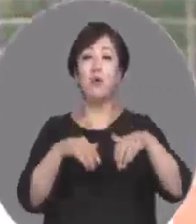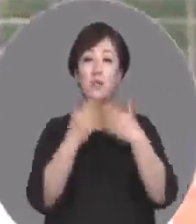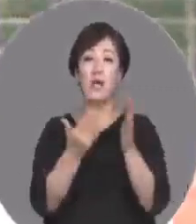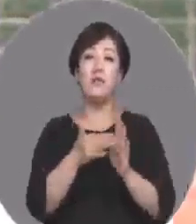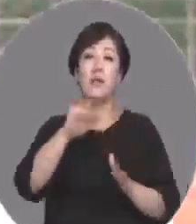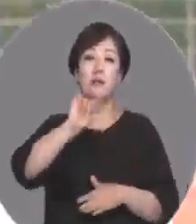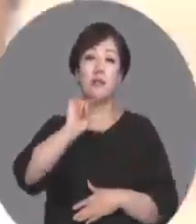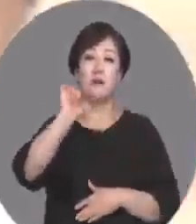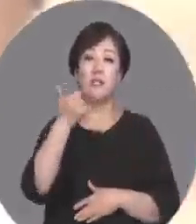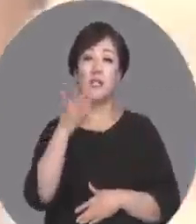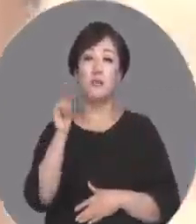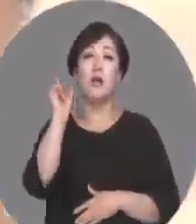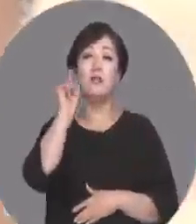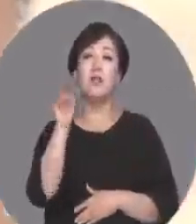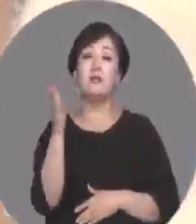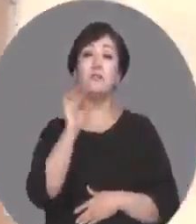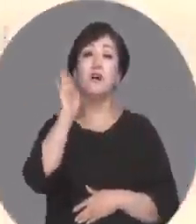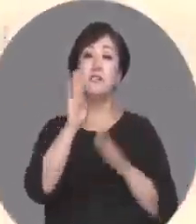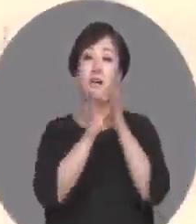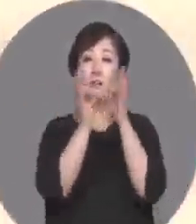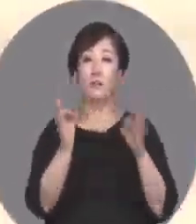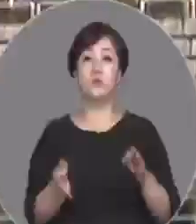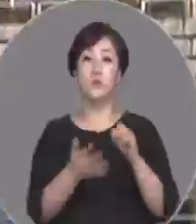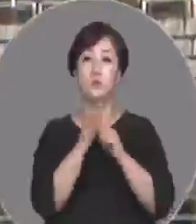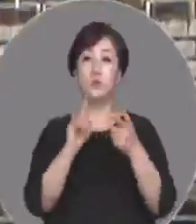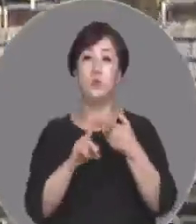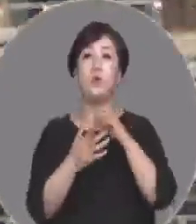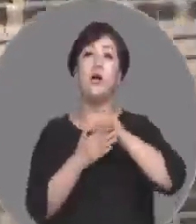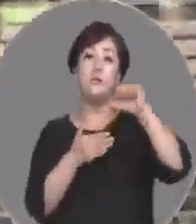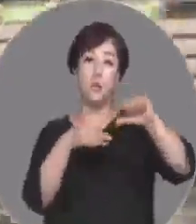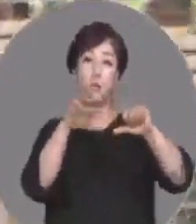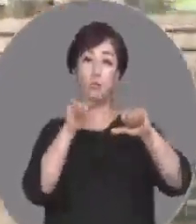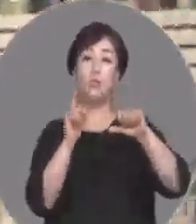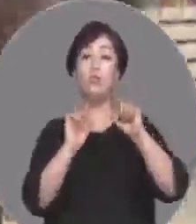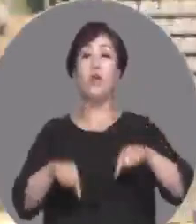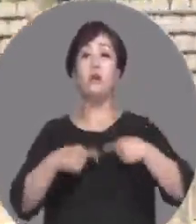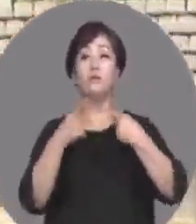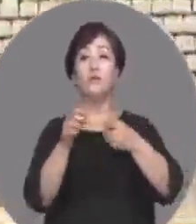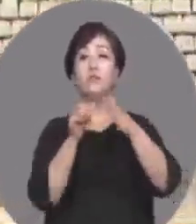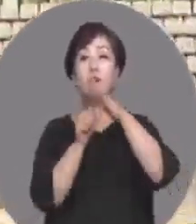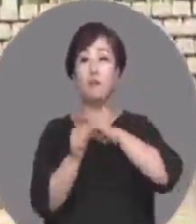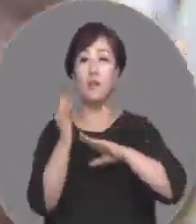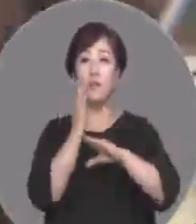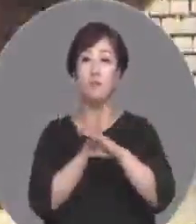정진화 선수는 내일부터 4일간 열리는 근대 5종에 출전하게 됩니다.